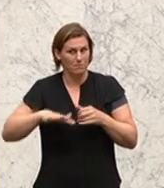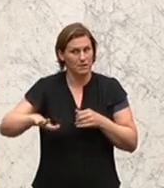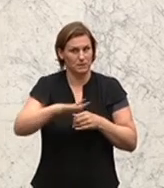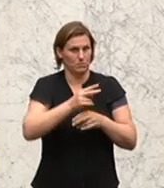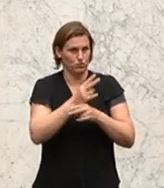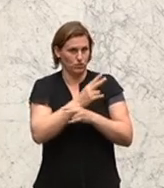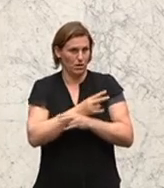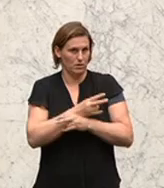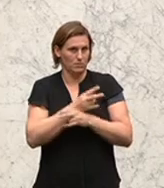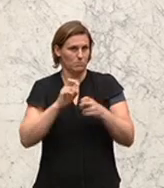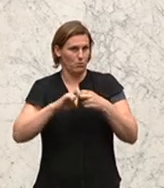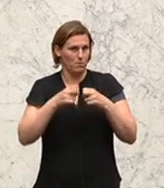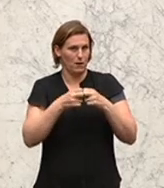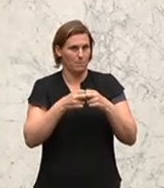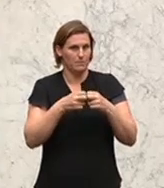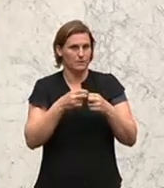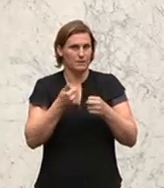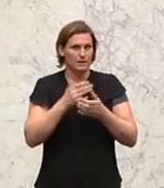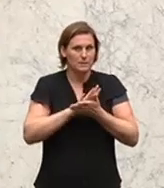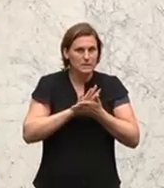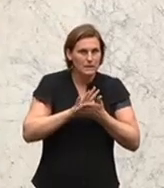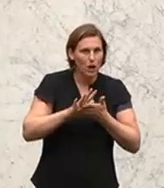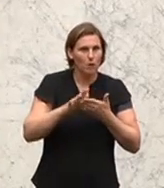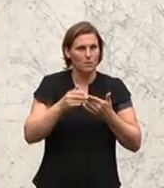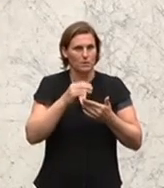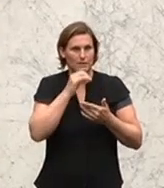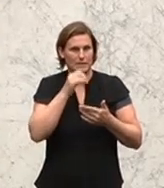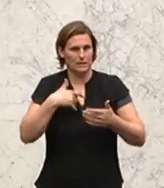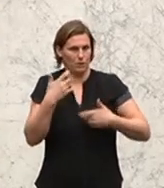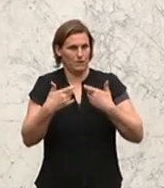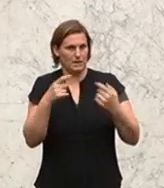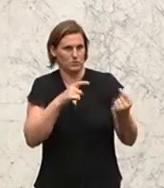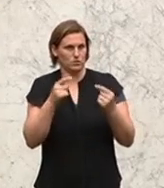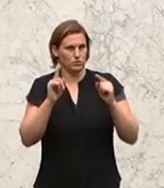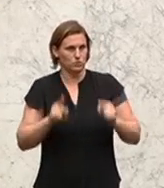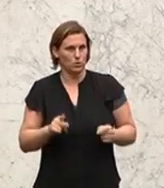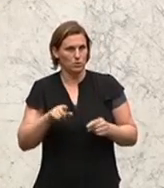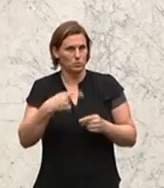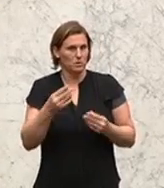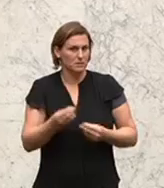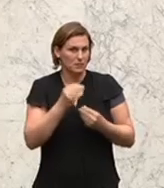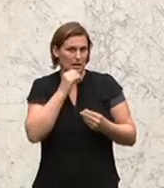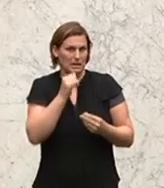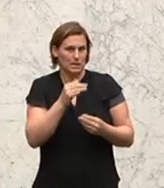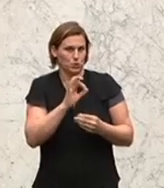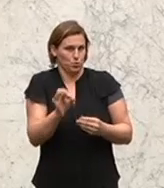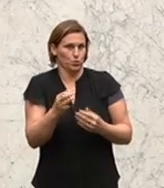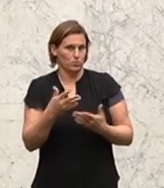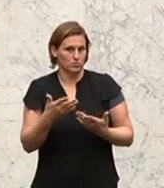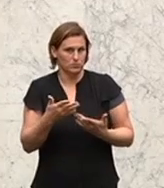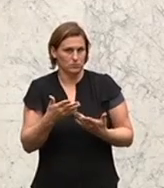schon, ganz einfach sauber, unaufgeregt zu diskutieren haben, weil sonst machen wir der Sache keinen guten